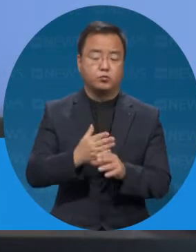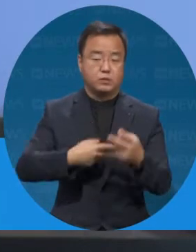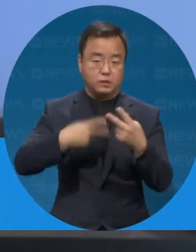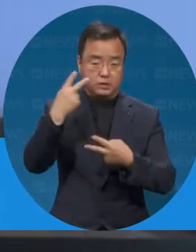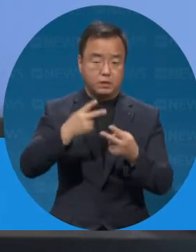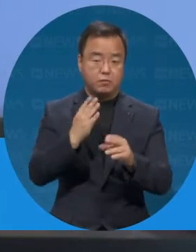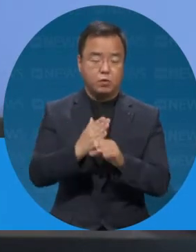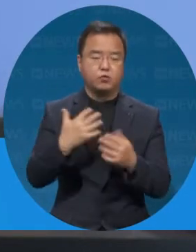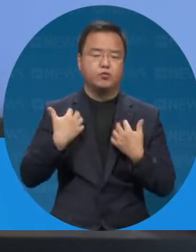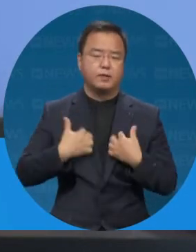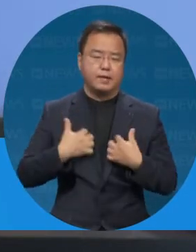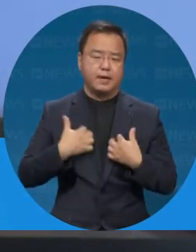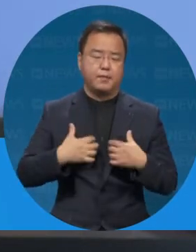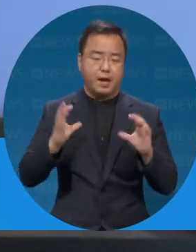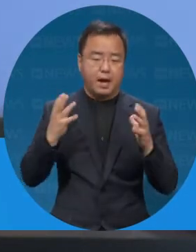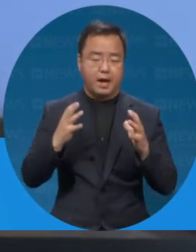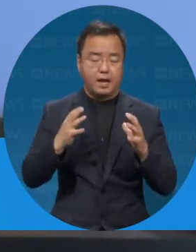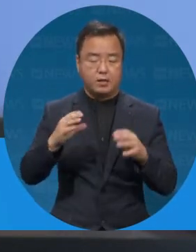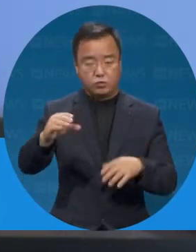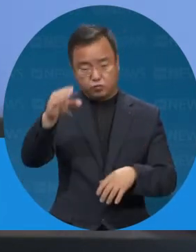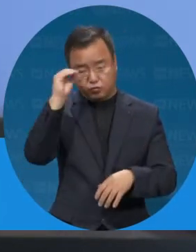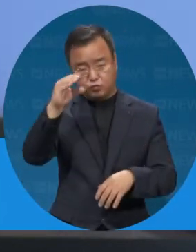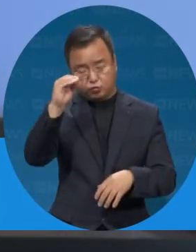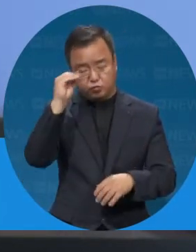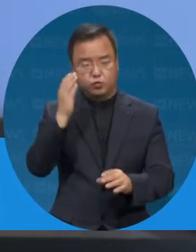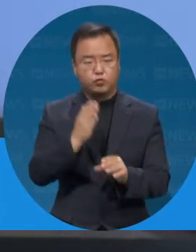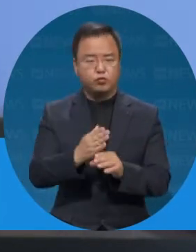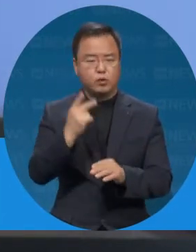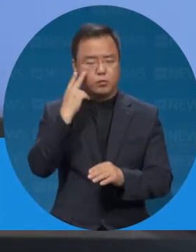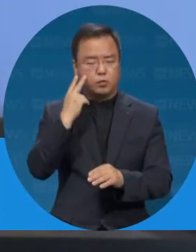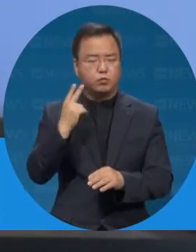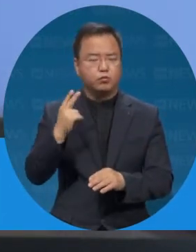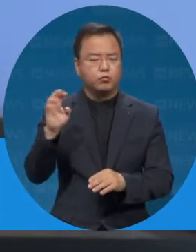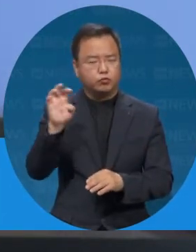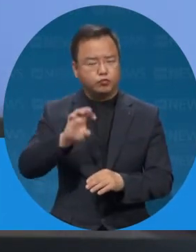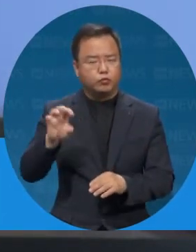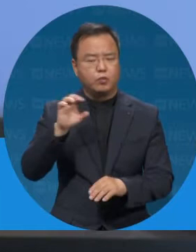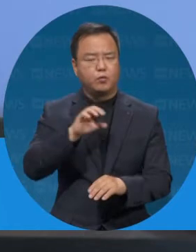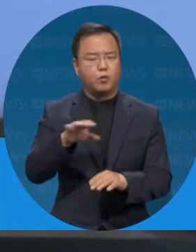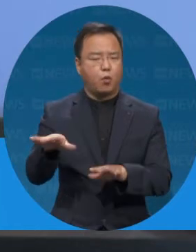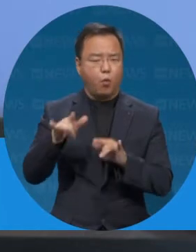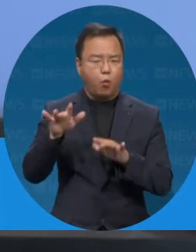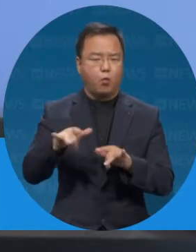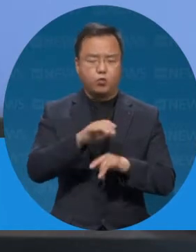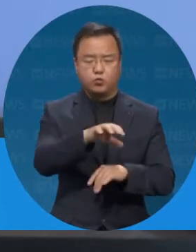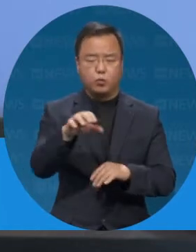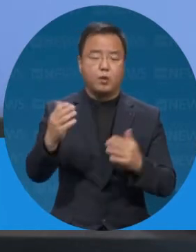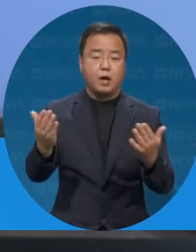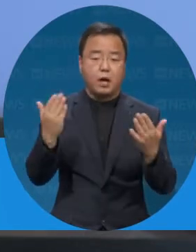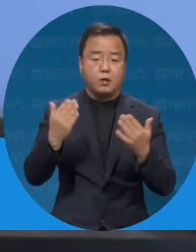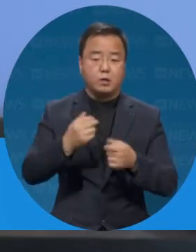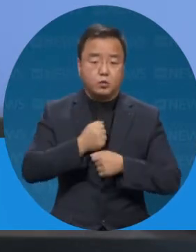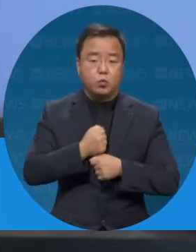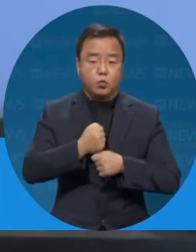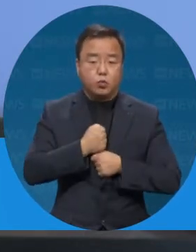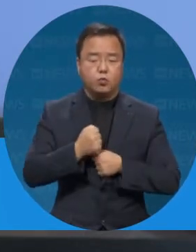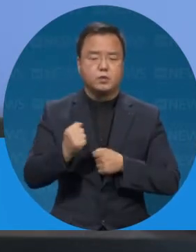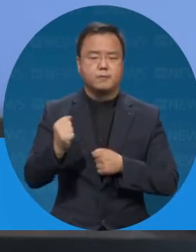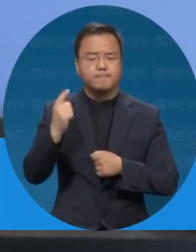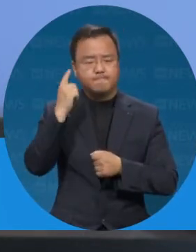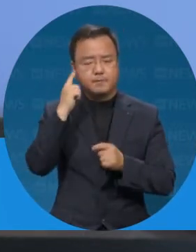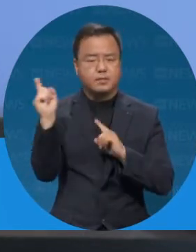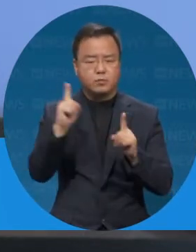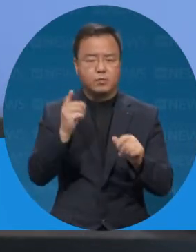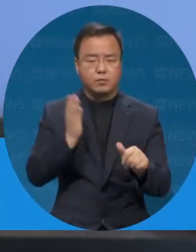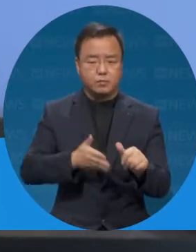나오는 게임을 이 아이들이 흉내내면서 유럽과 미국, 이 호주 등의 학교에서는 이에 대한 경각심을 가져야 한다고 강조하고